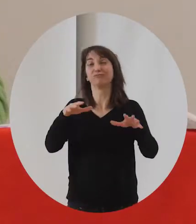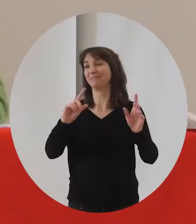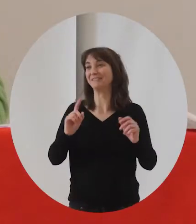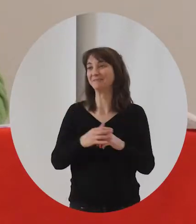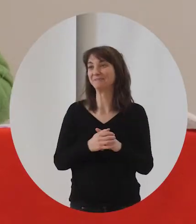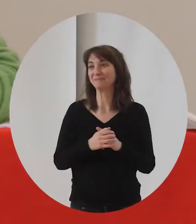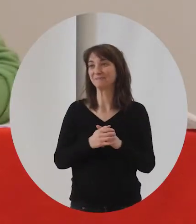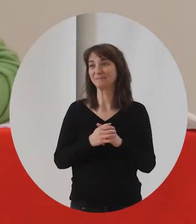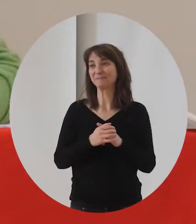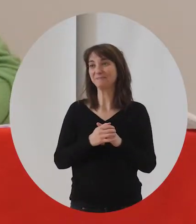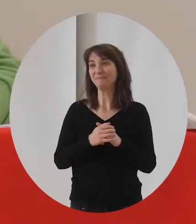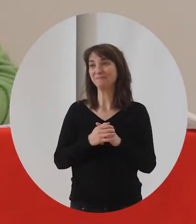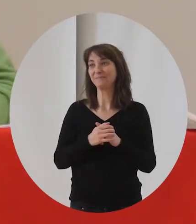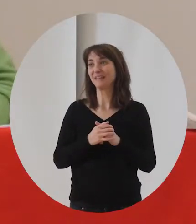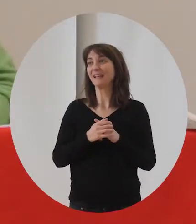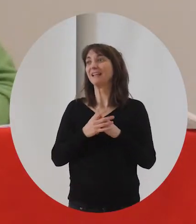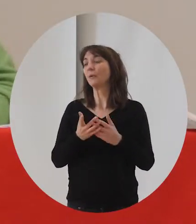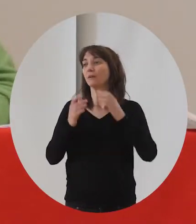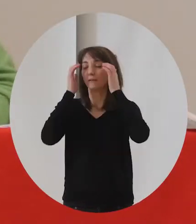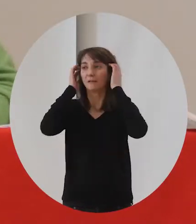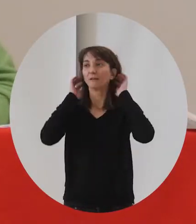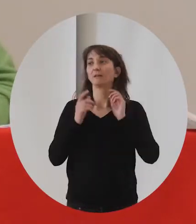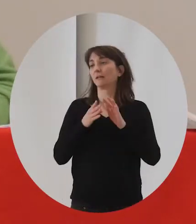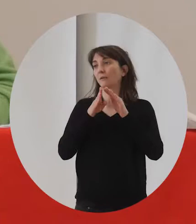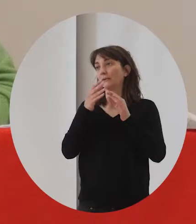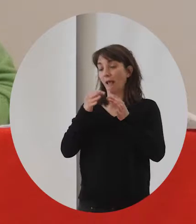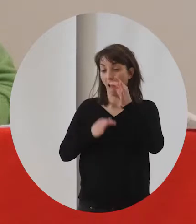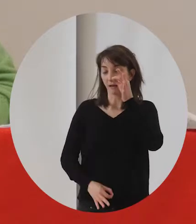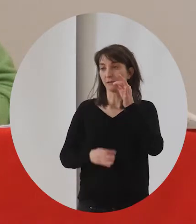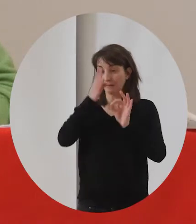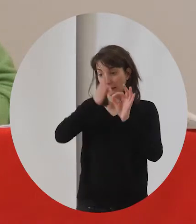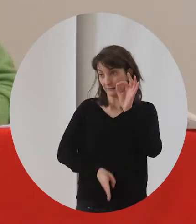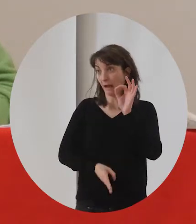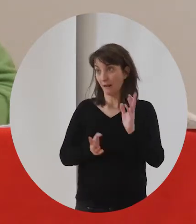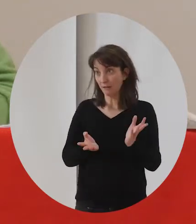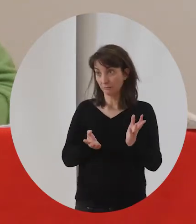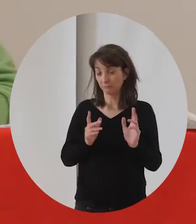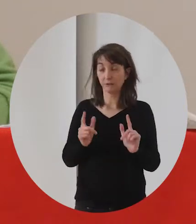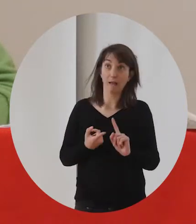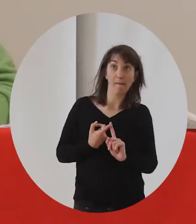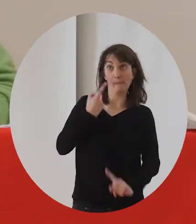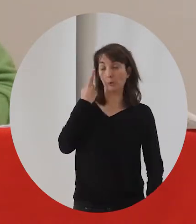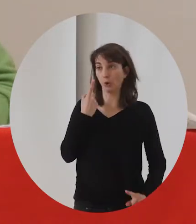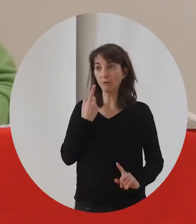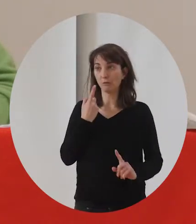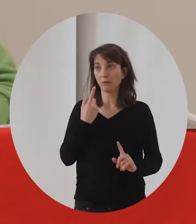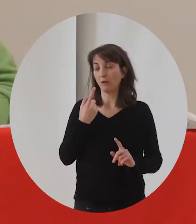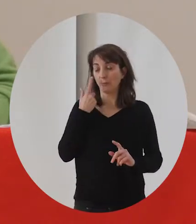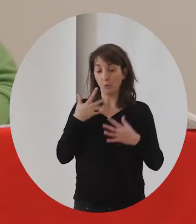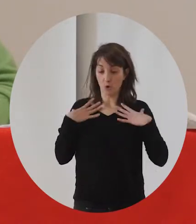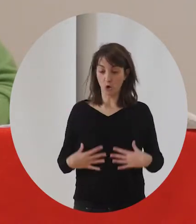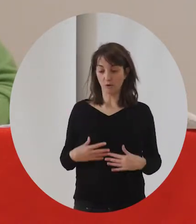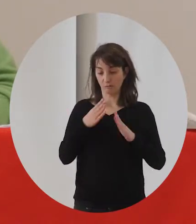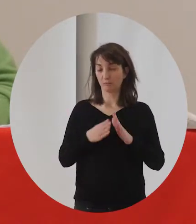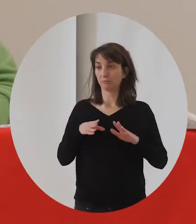Le lien entre la verticalité et l'axe corporel, il est évident, il est vraiment présent. Il permet le